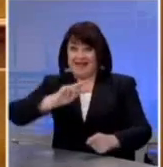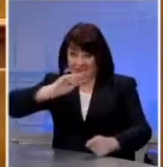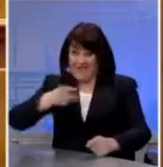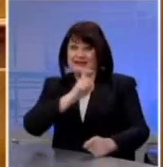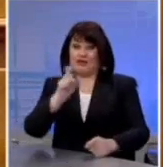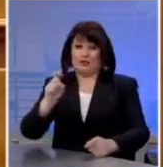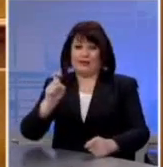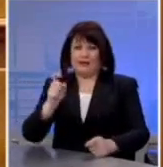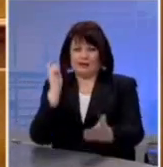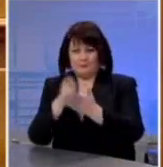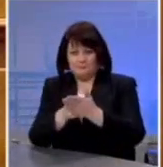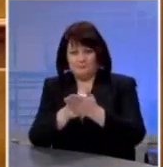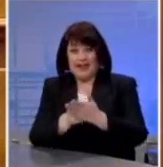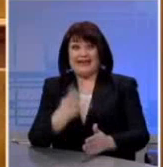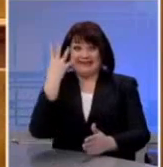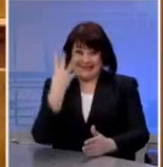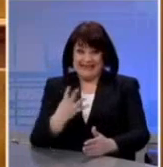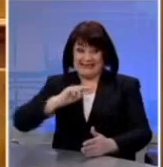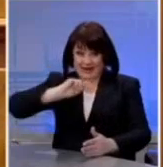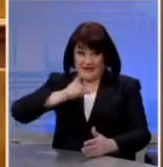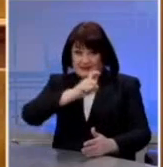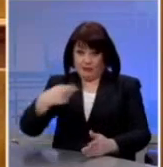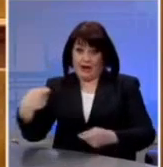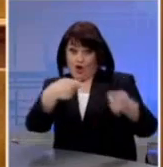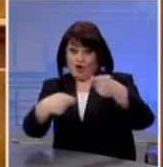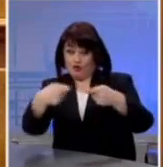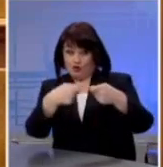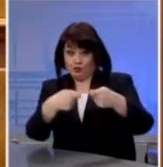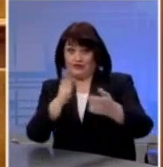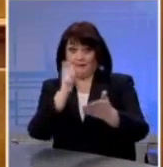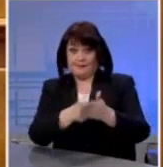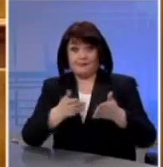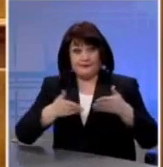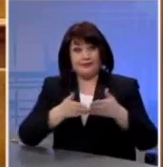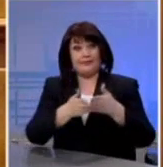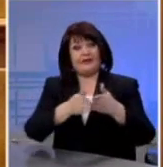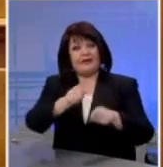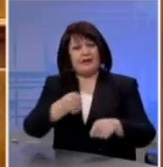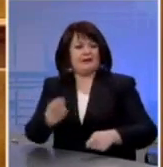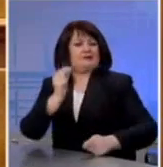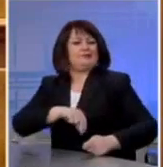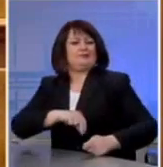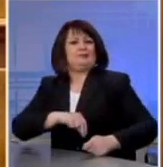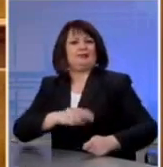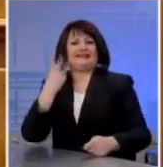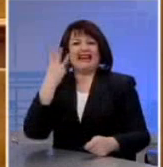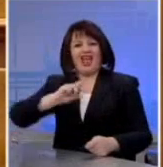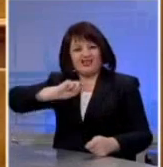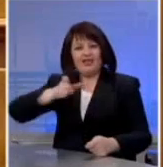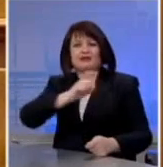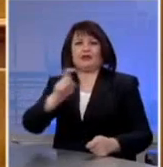πήραν 4 δισεκατομμύρια που χρωστούσε η ΕΤΒΑ στα ναυπηγεία. Δηλαδή πήραν τα ναυπηγεία, πήγα βάλαν και 3 δισεκατομμύρια στη τσέπη και τα ληστέψανε.